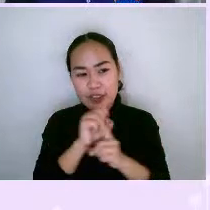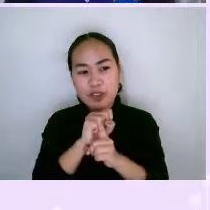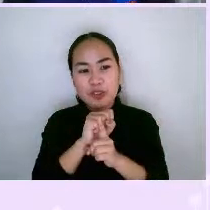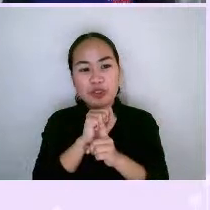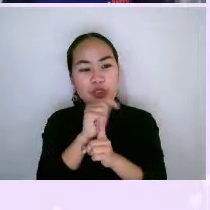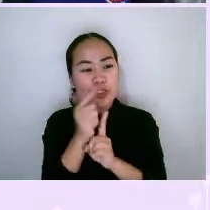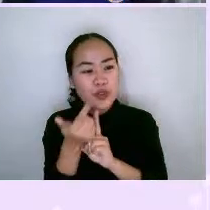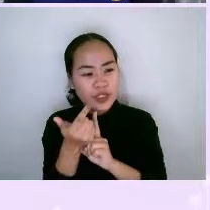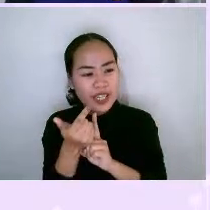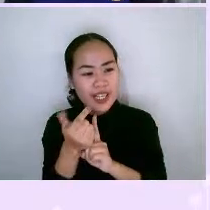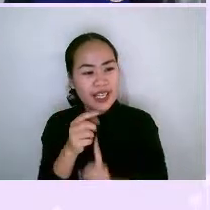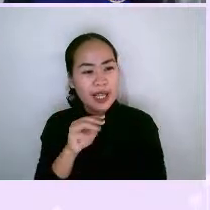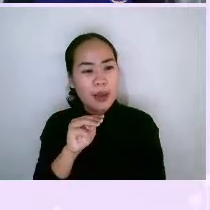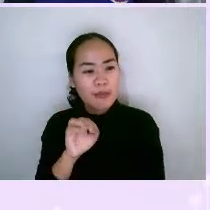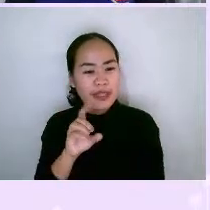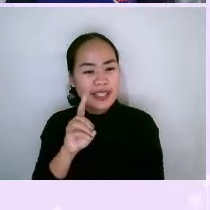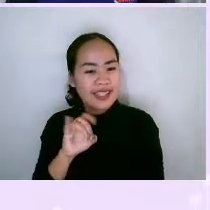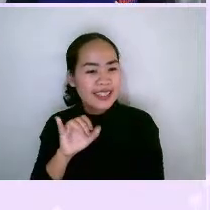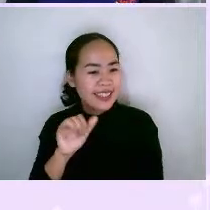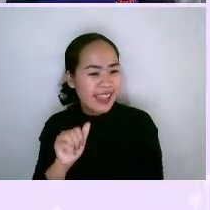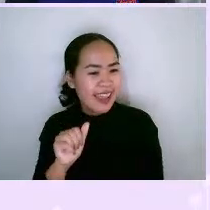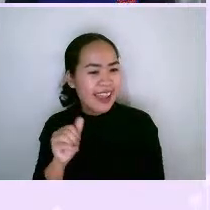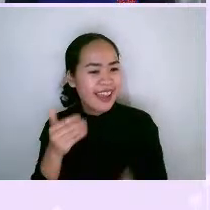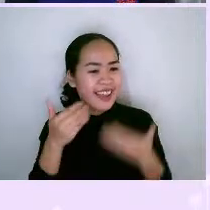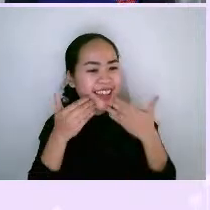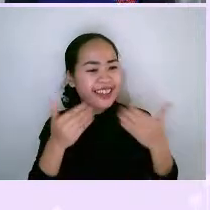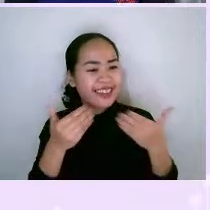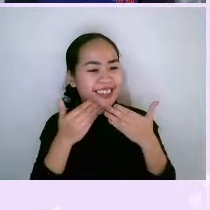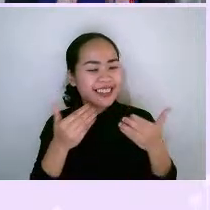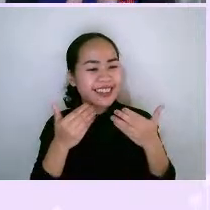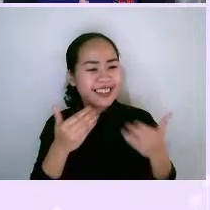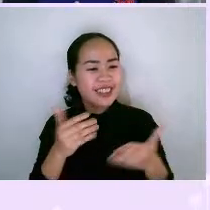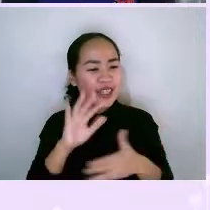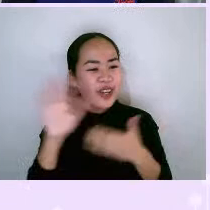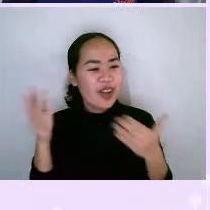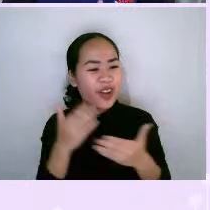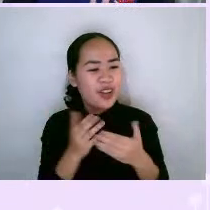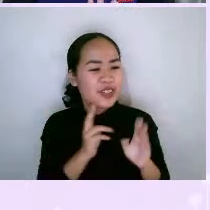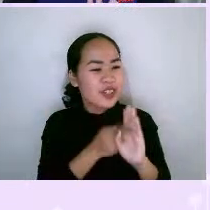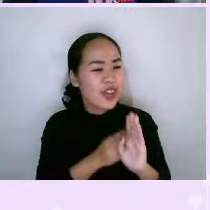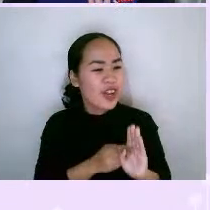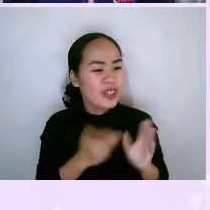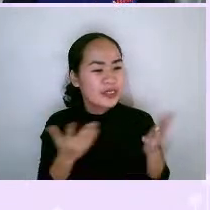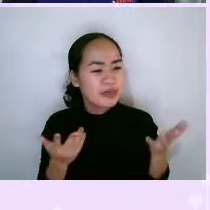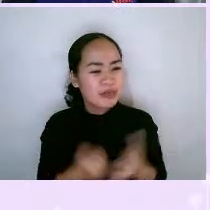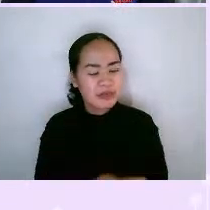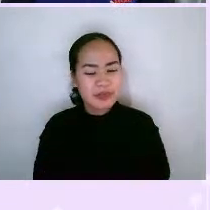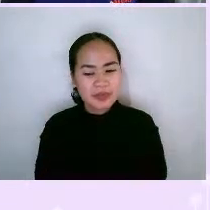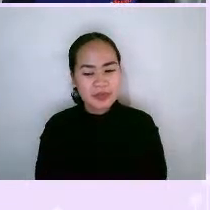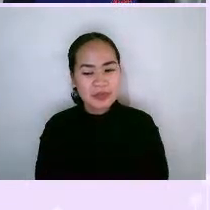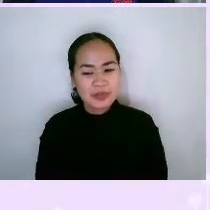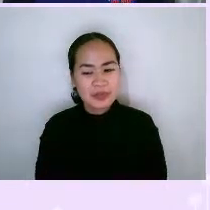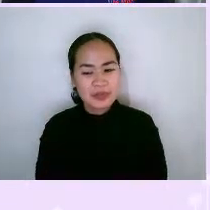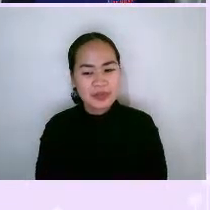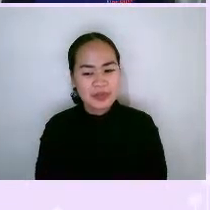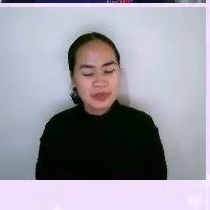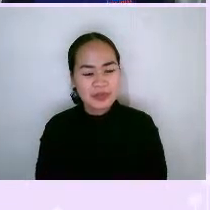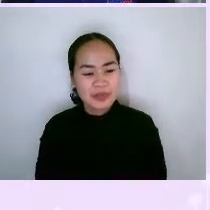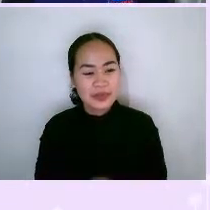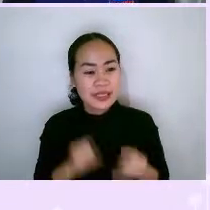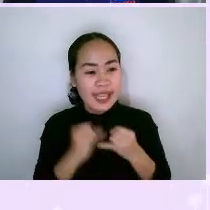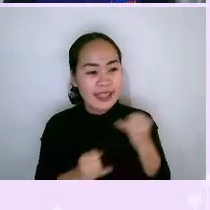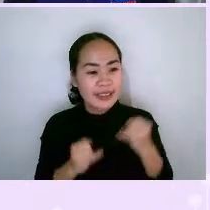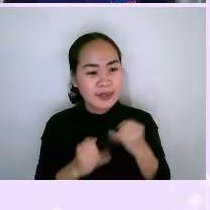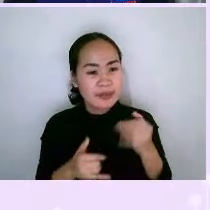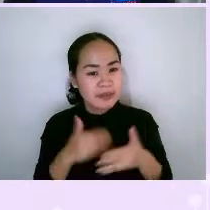social media. Ayan. Thank you po sa mga nagjo-join. Meron pa po tayong last 3 code na